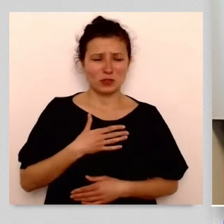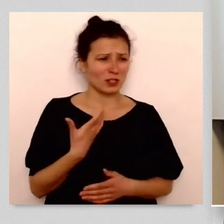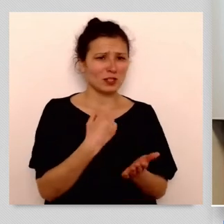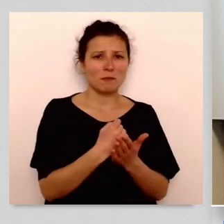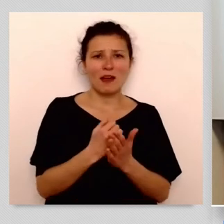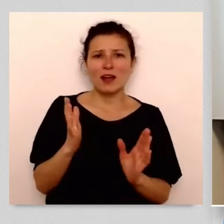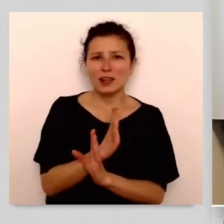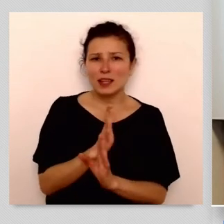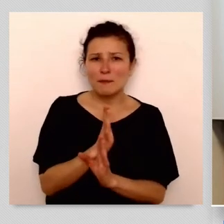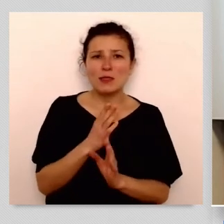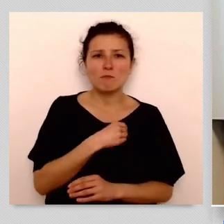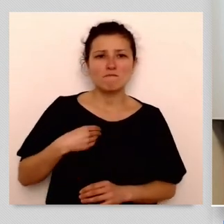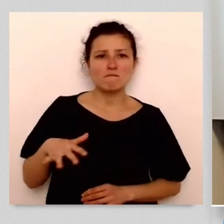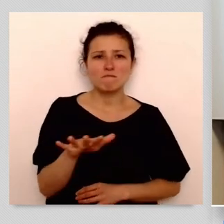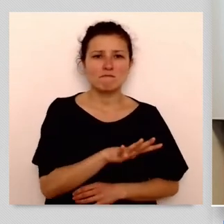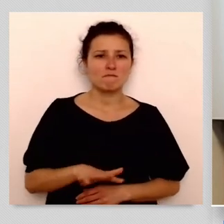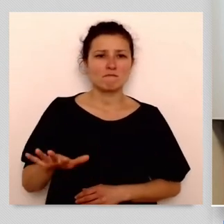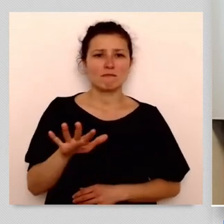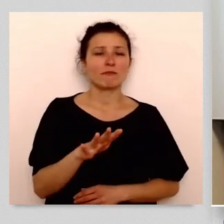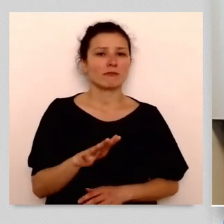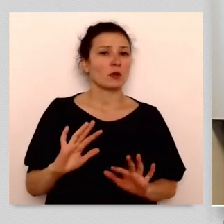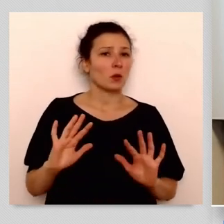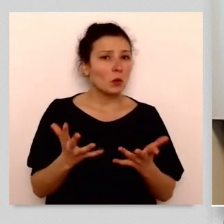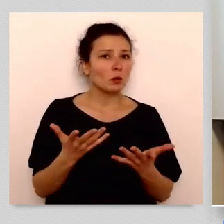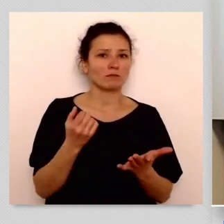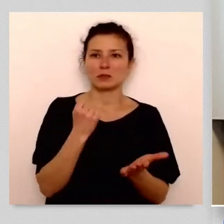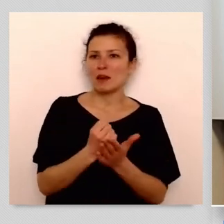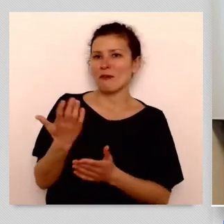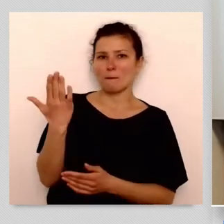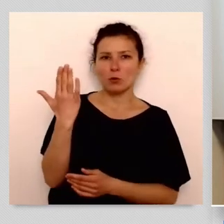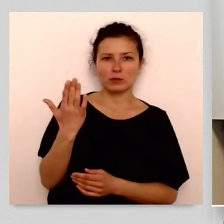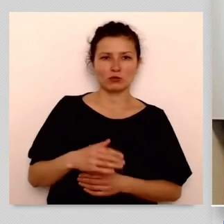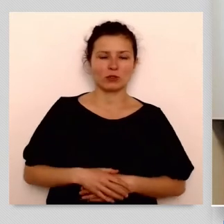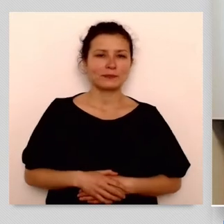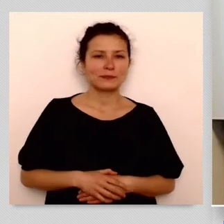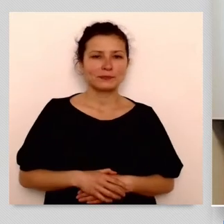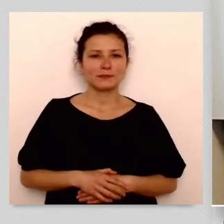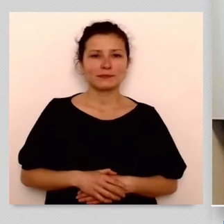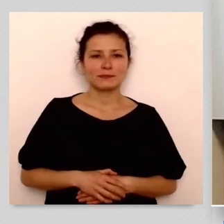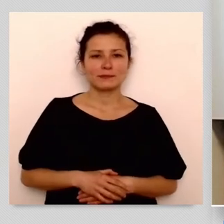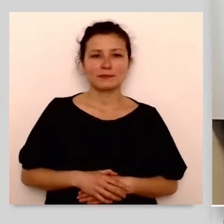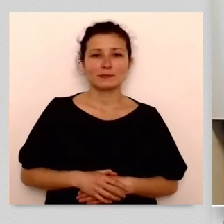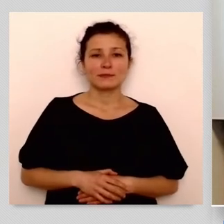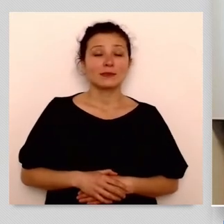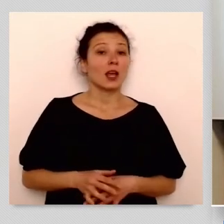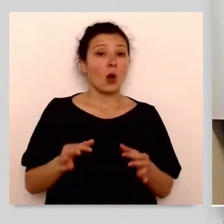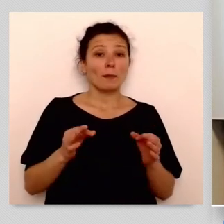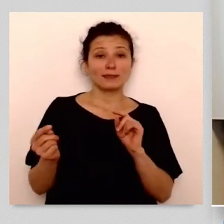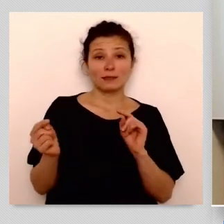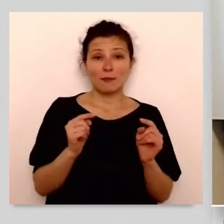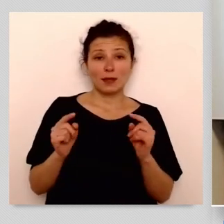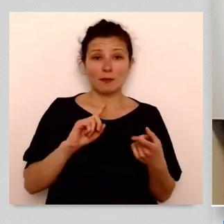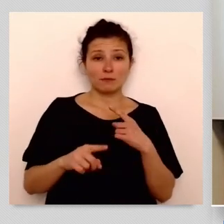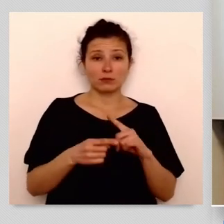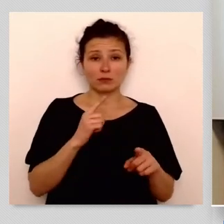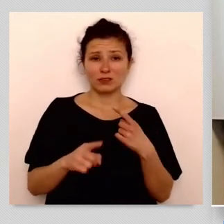klimatu w Polsce stały się sprawą publiczną, a także obecne w debacie politycznej dużo